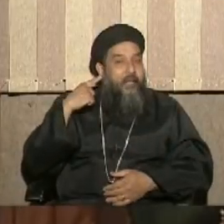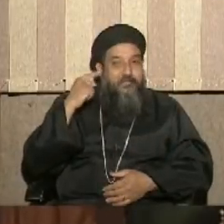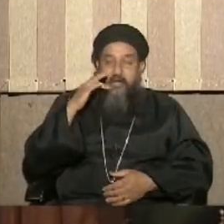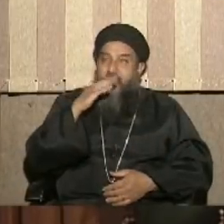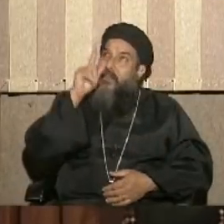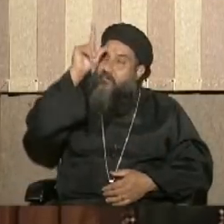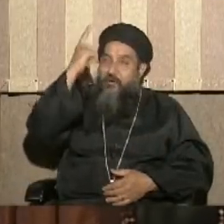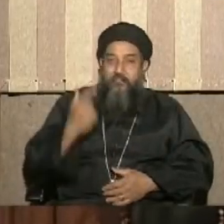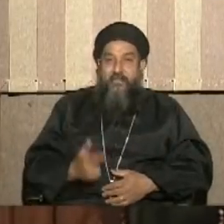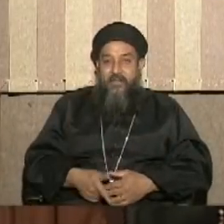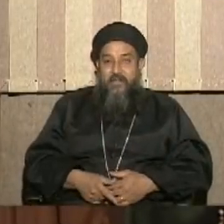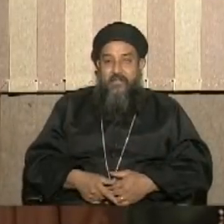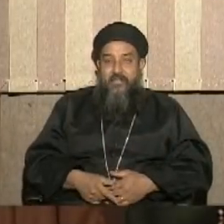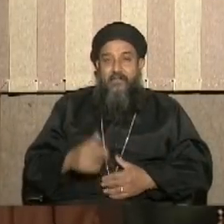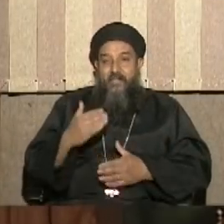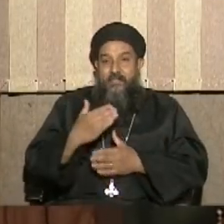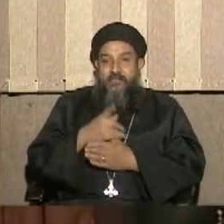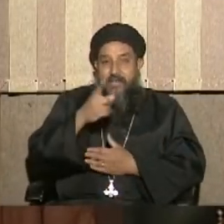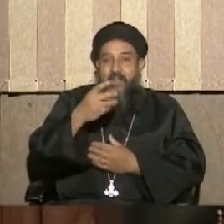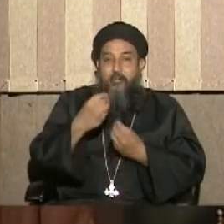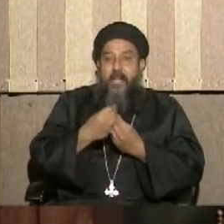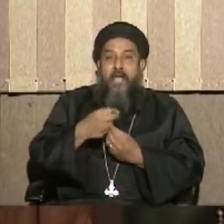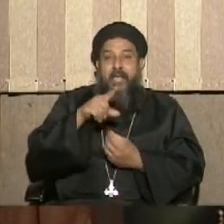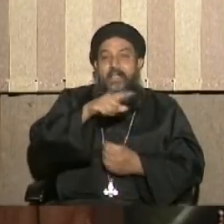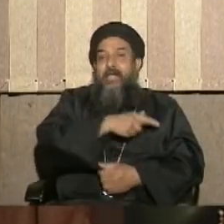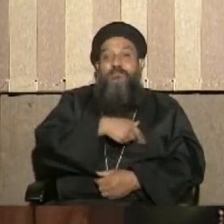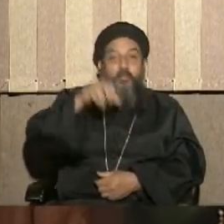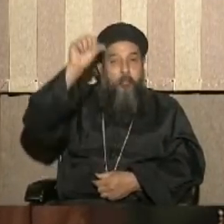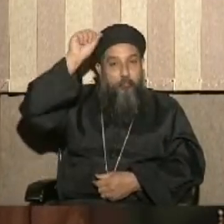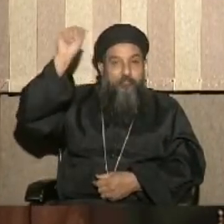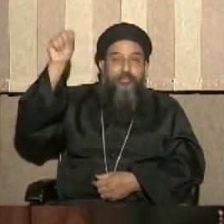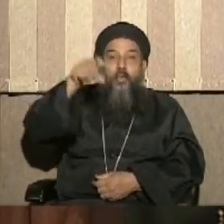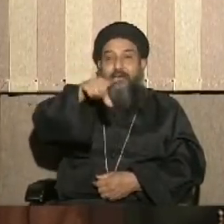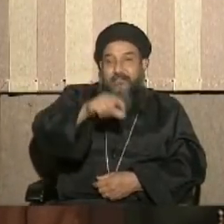عن ربنا كل يوم. ما هو علشان كده يا بشوي أنت هتقعد هنا في القصر عشان تصلي.